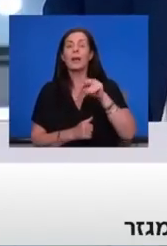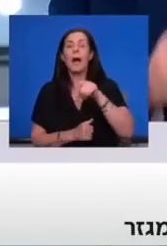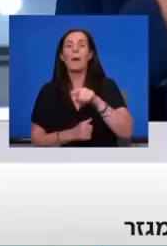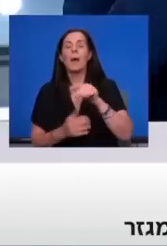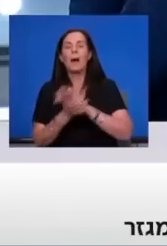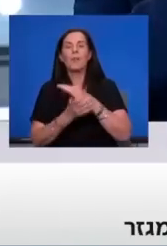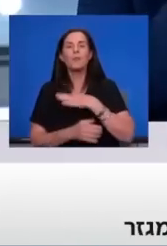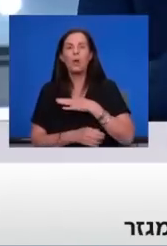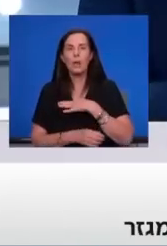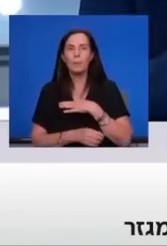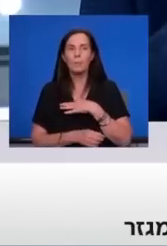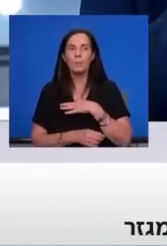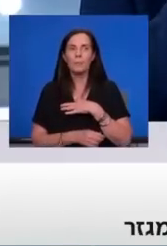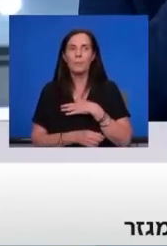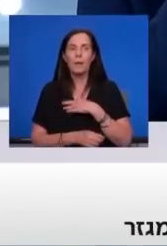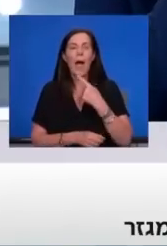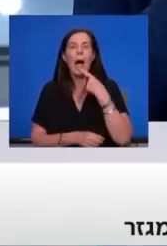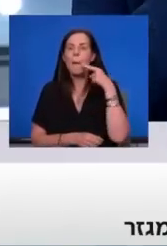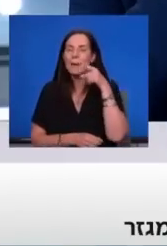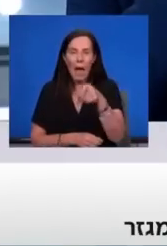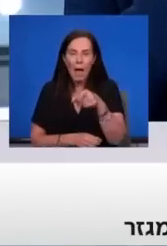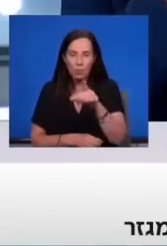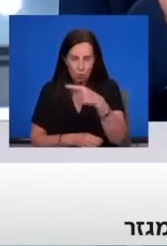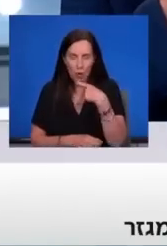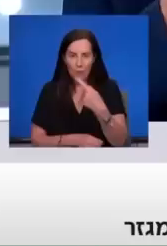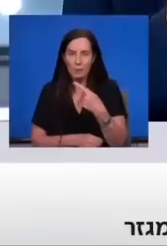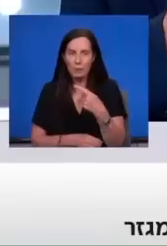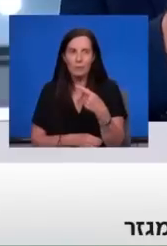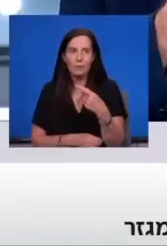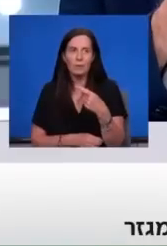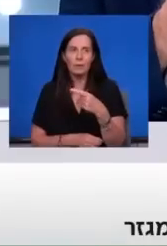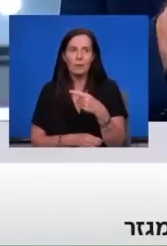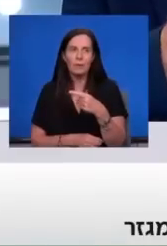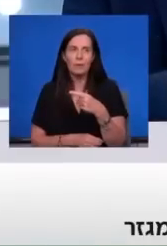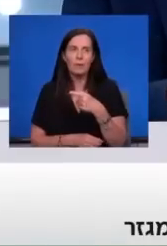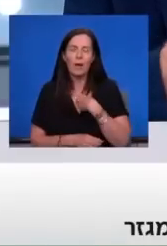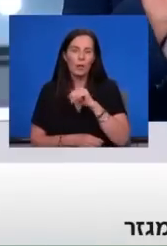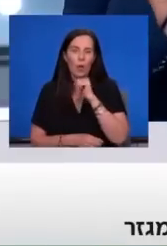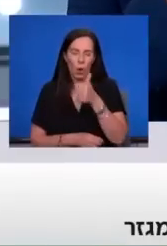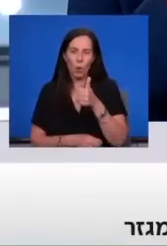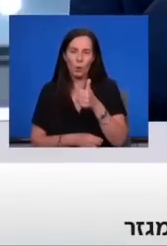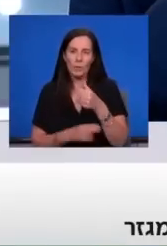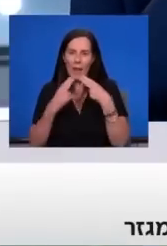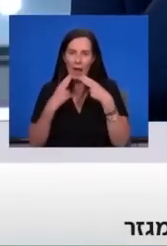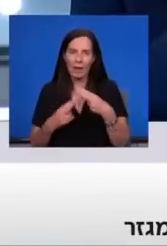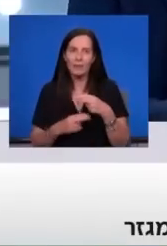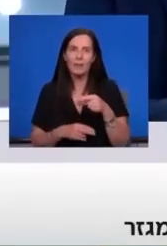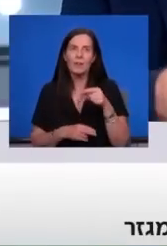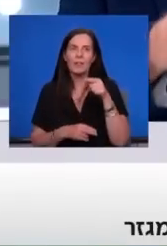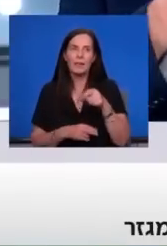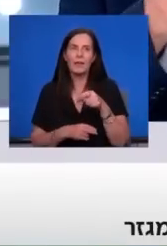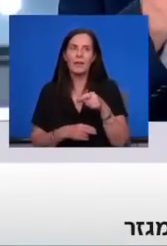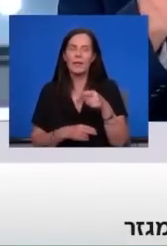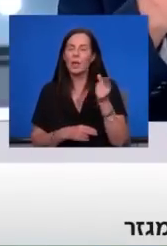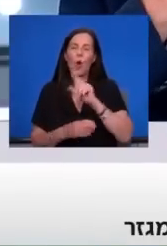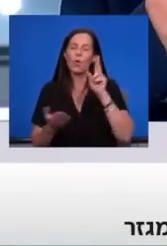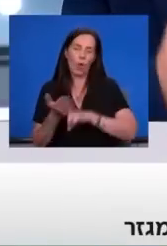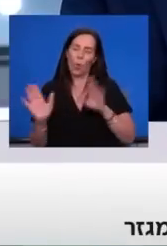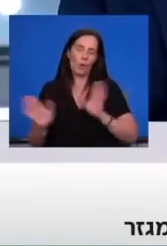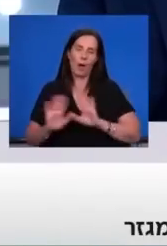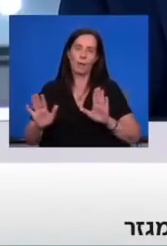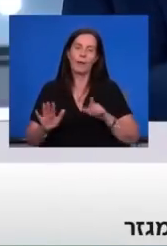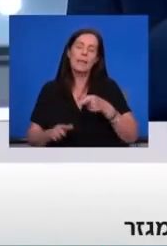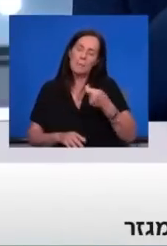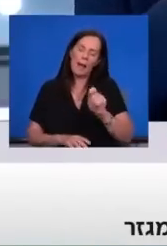חבריי. האמירה הזאת היא, אני לא רוצה להתייחס אליך. היא מוטעית. היא